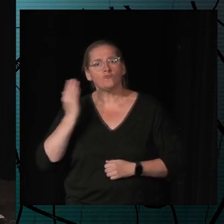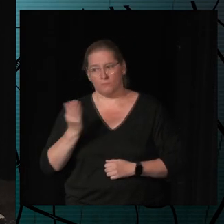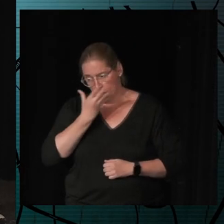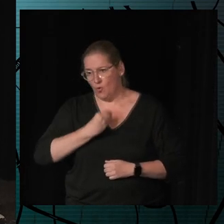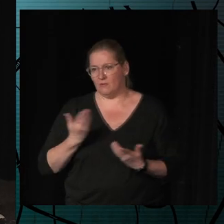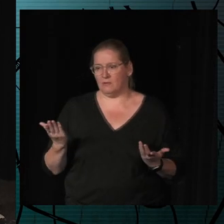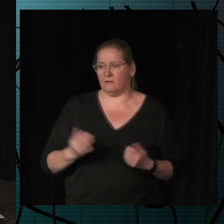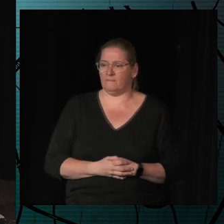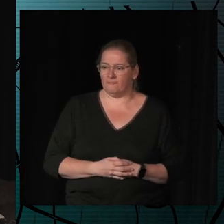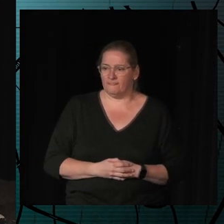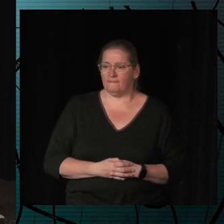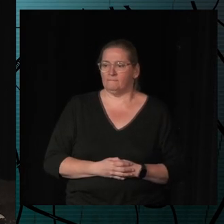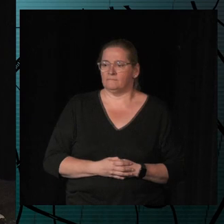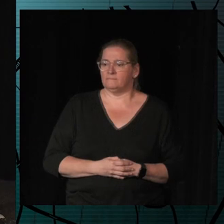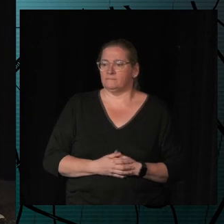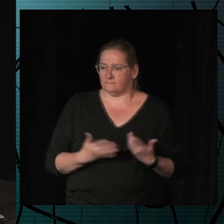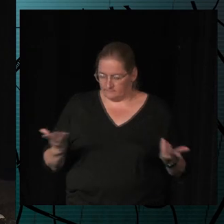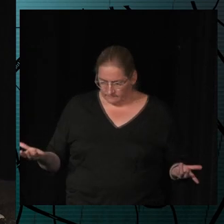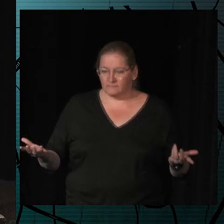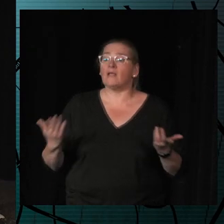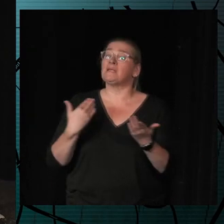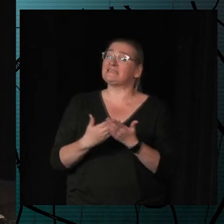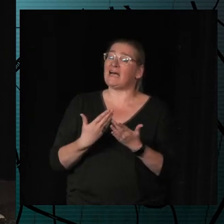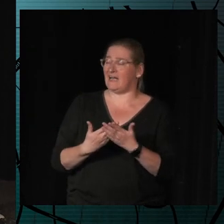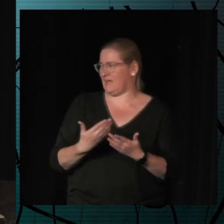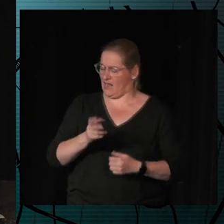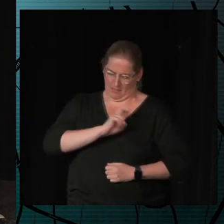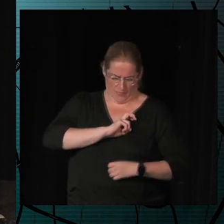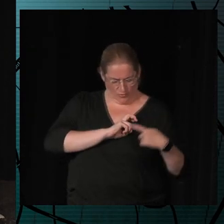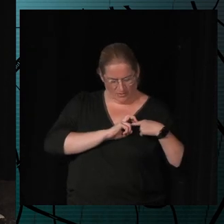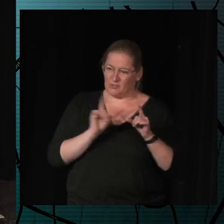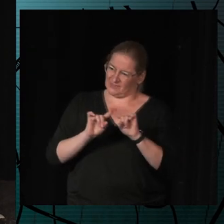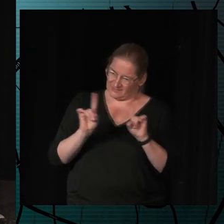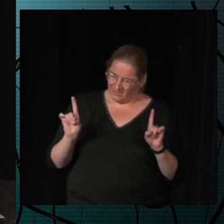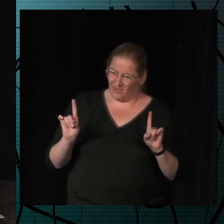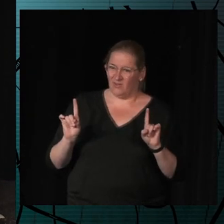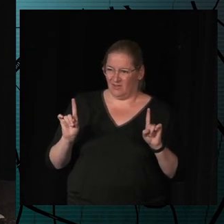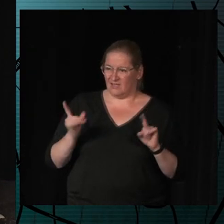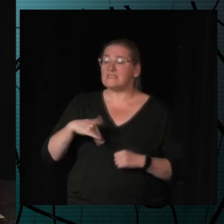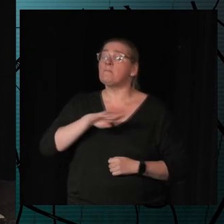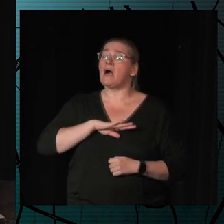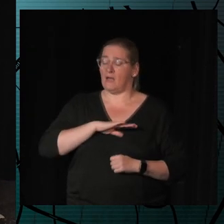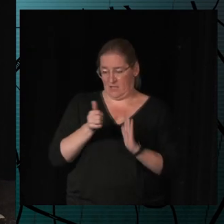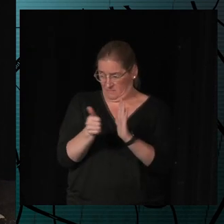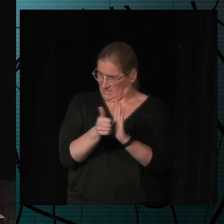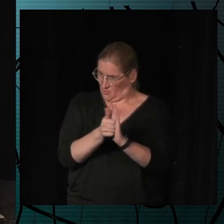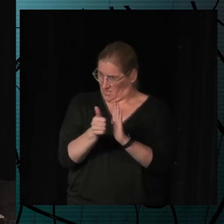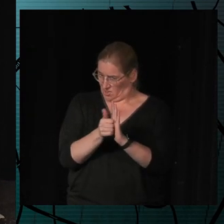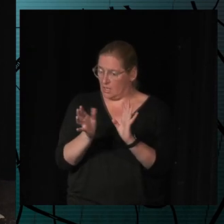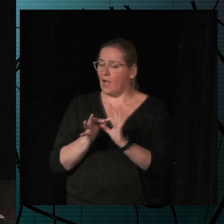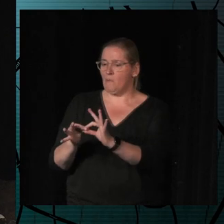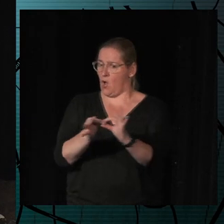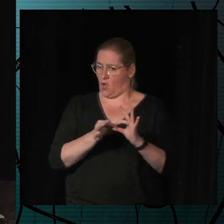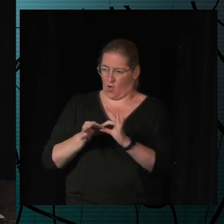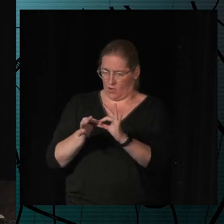euh alors je pense que la peur dans dans cette série là elle est un petit peu différente je pense qu'elle est elle est quand même très liée au rapport au personnages leur leur rapport entre eux